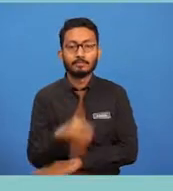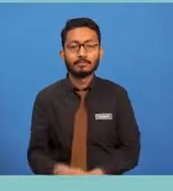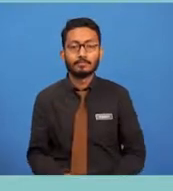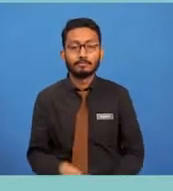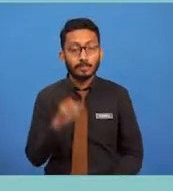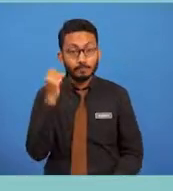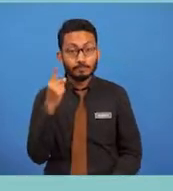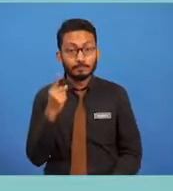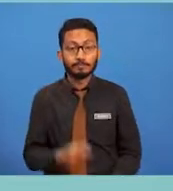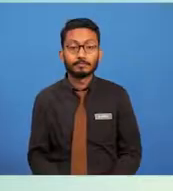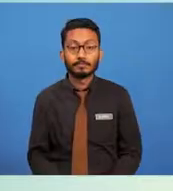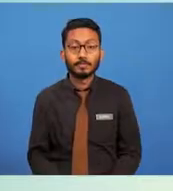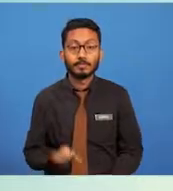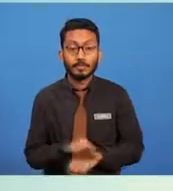aktiviti.